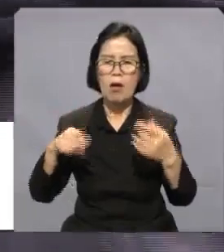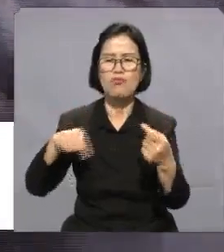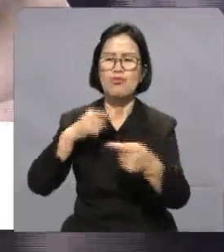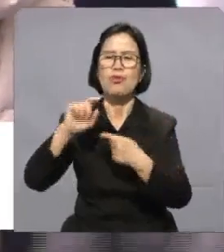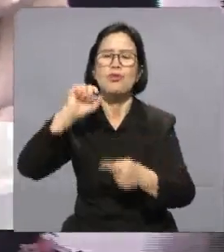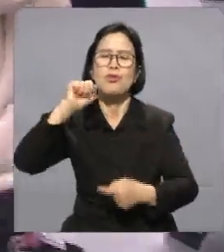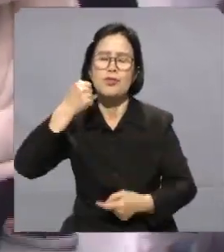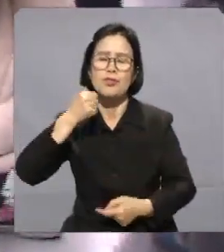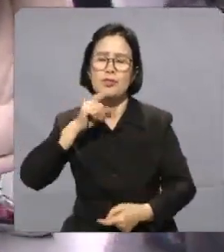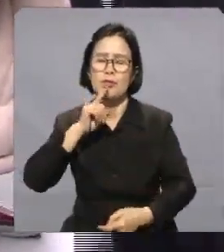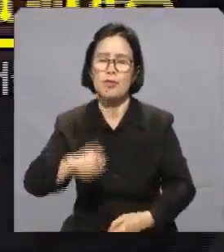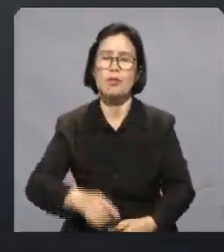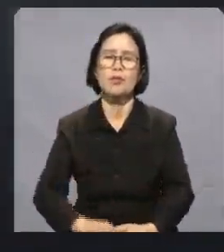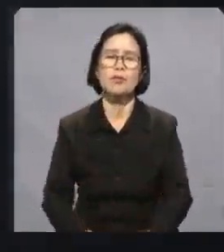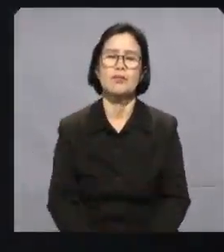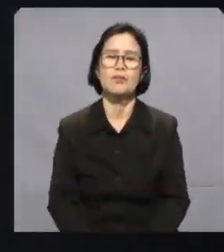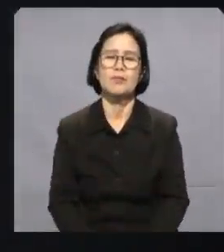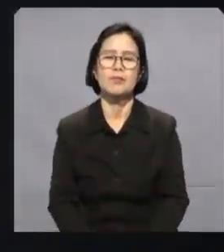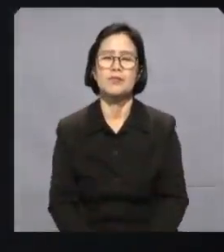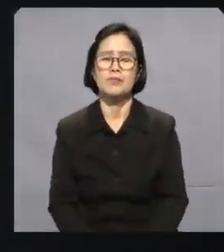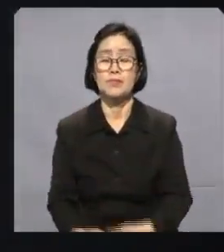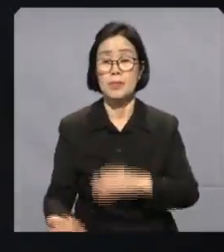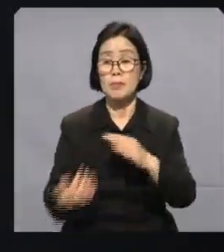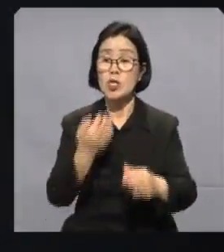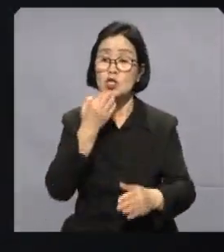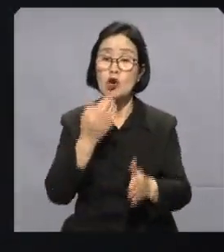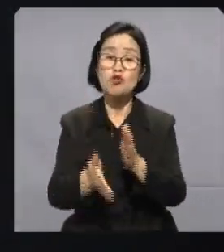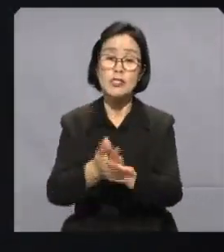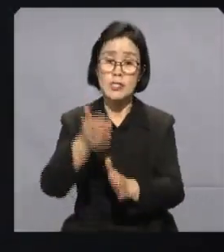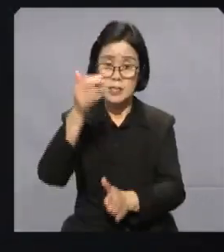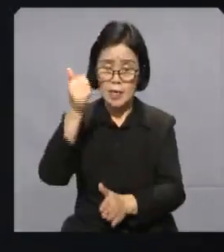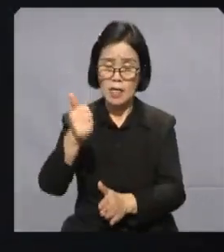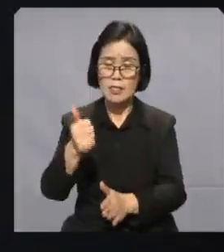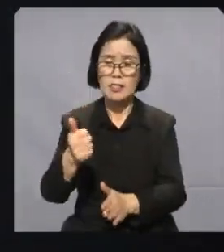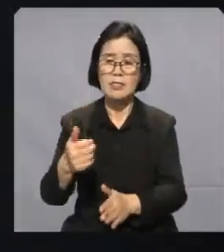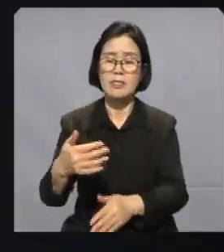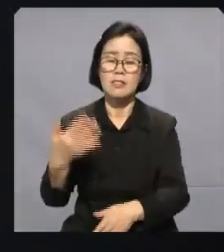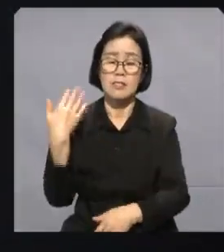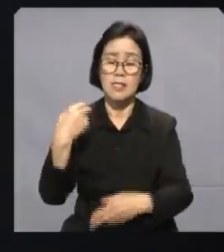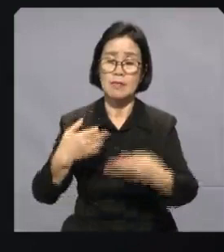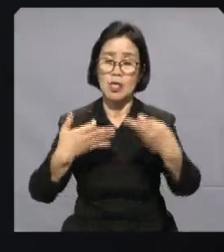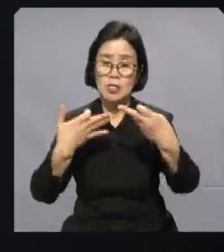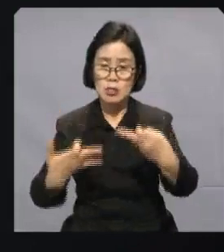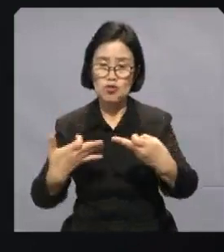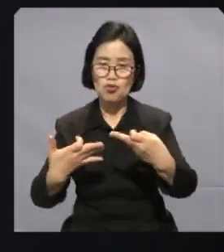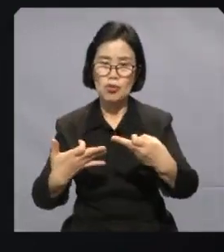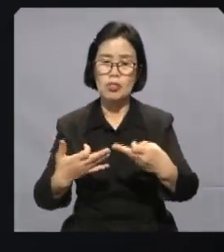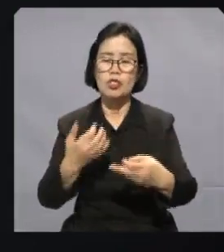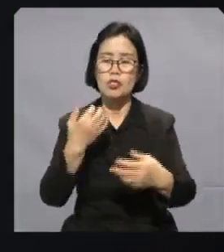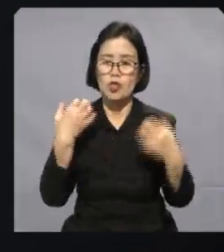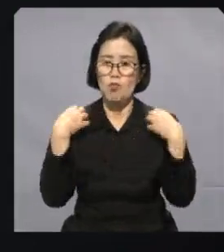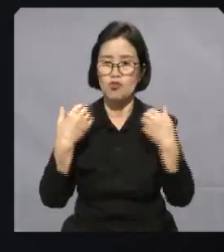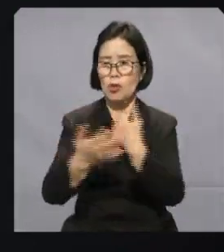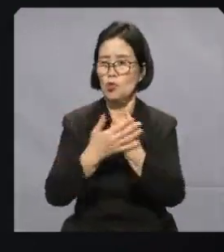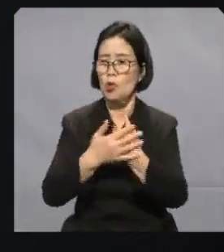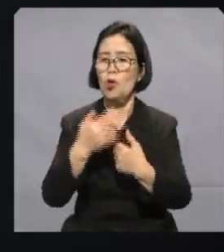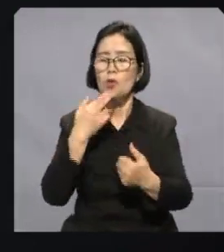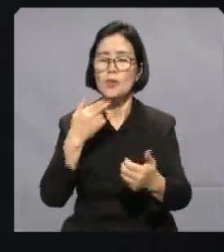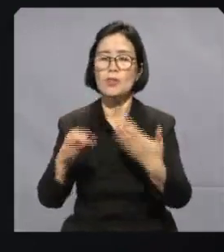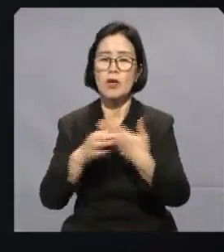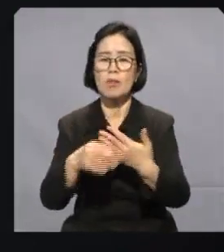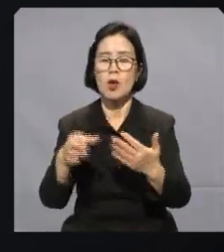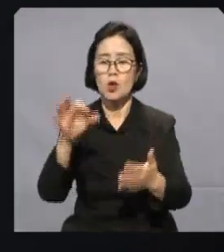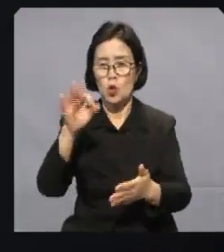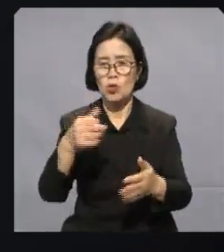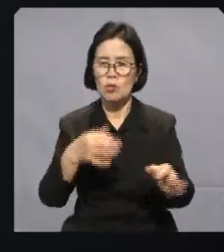어려워졌다고 강조했습니다. 앞서 오세훈 서울시장은 지난 19일 정부가 도와주지 않는다면 요금